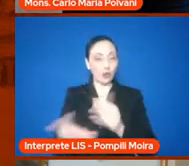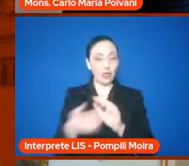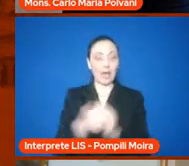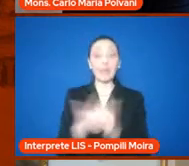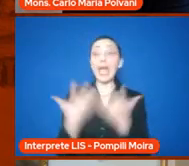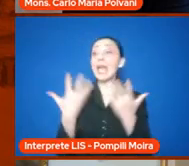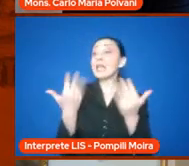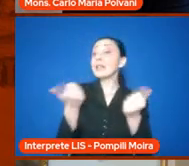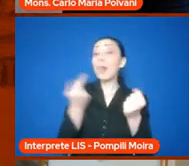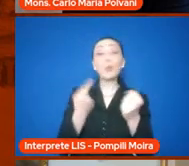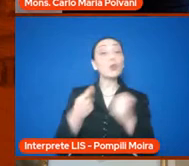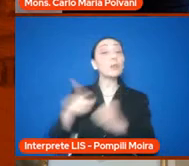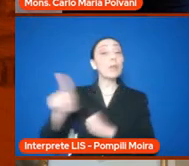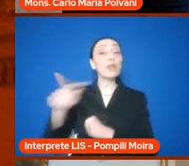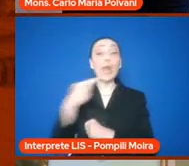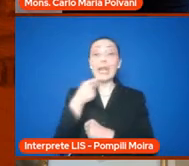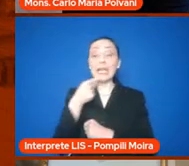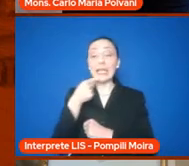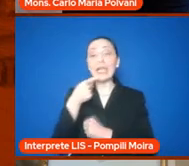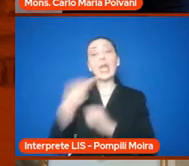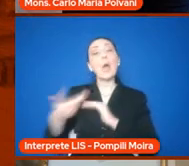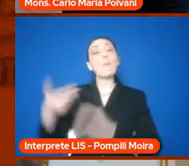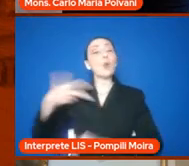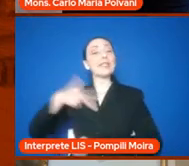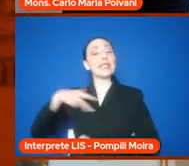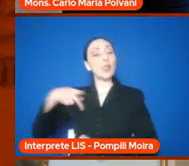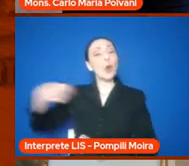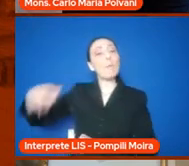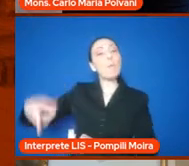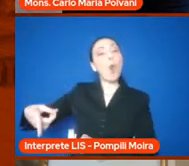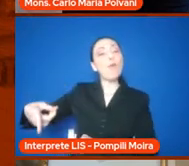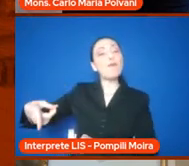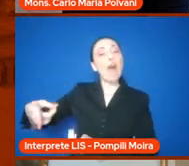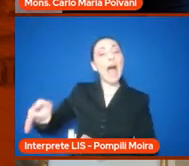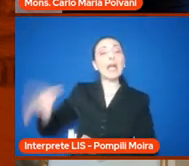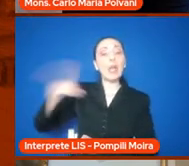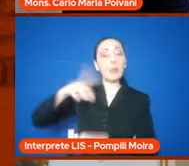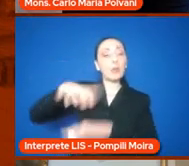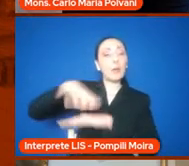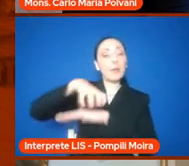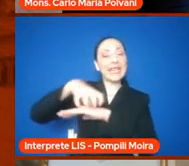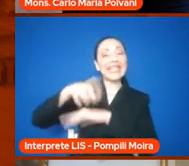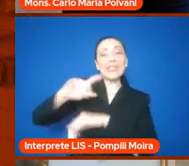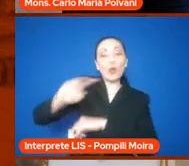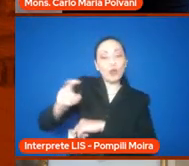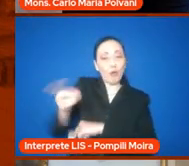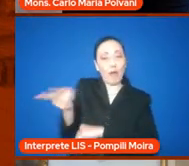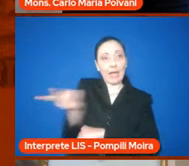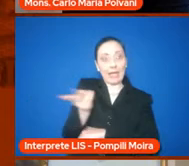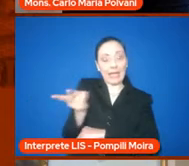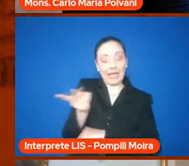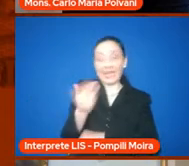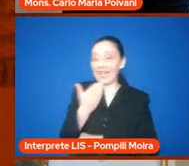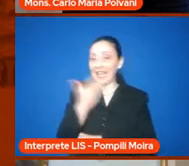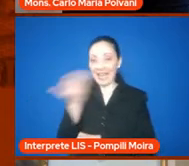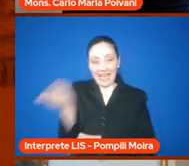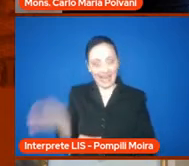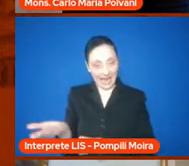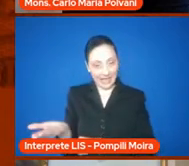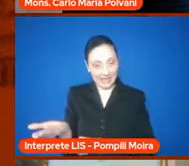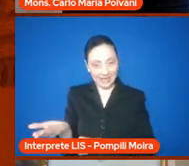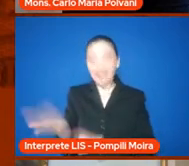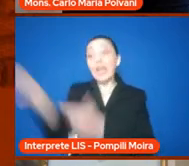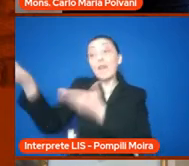Monsignor Polvani e al Ministro Enrico Giovannini. Io vi ringrazio per la disponibilità e vi invito sin da ora a